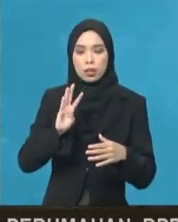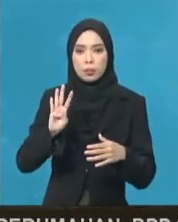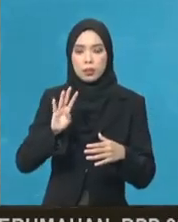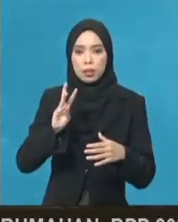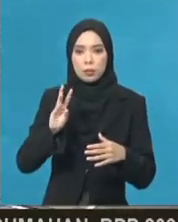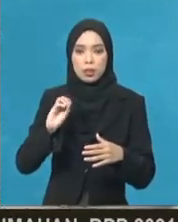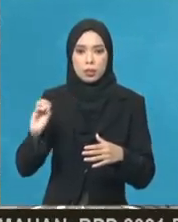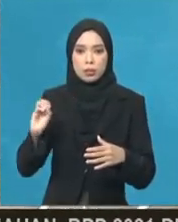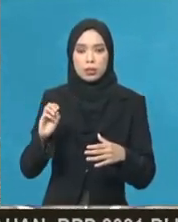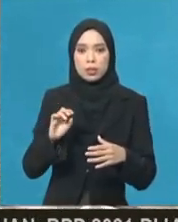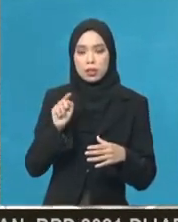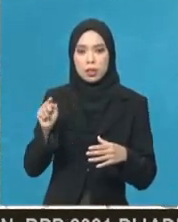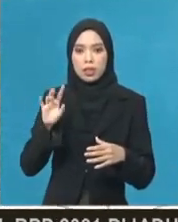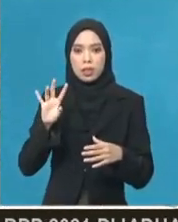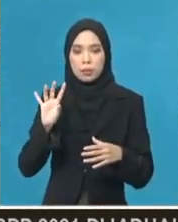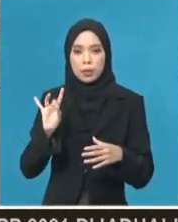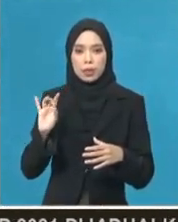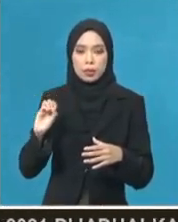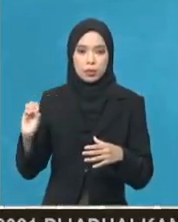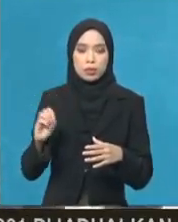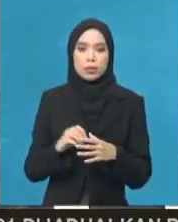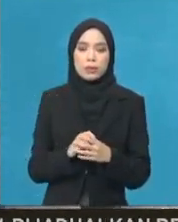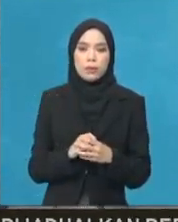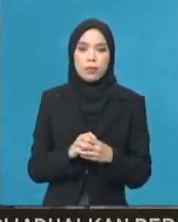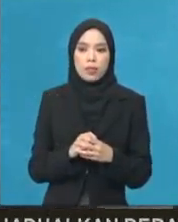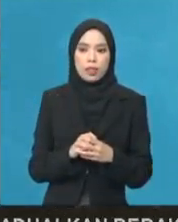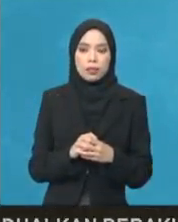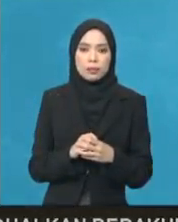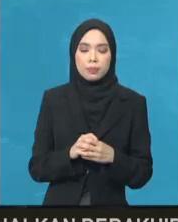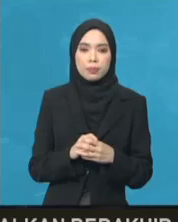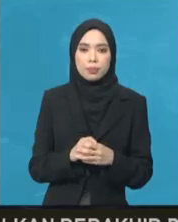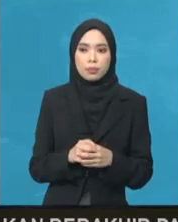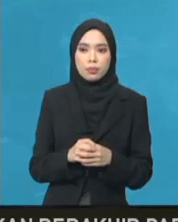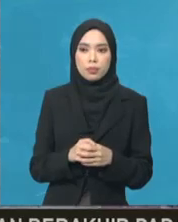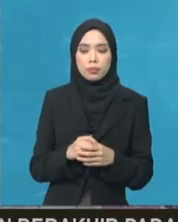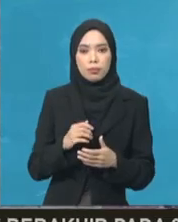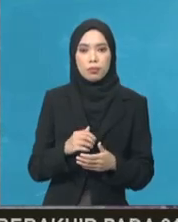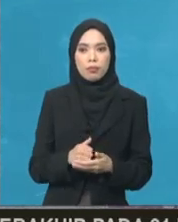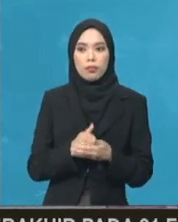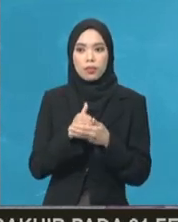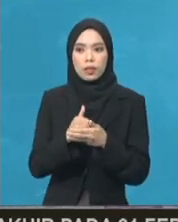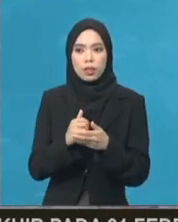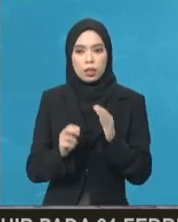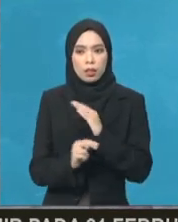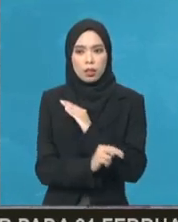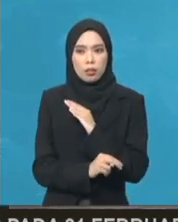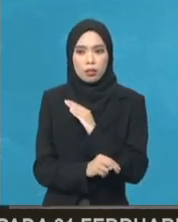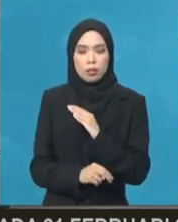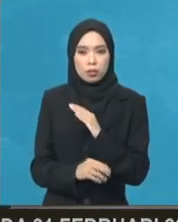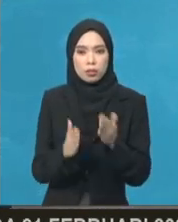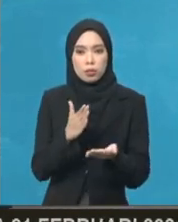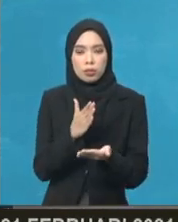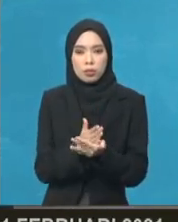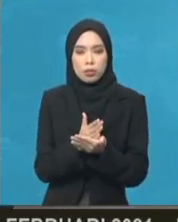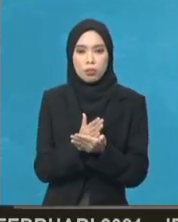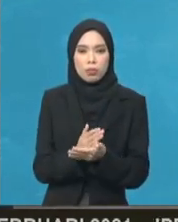Hai penambahan ke paste juga membolehkan PDS memenuhi permintaan negara serta mengurangkan penggantungan ke atas daging